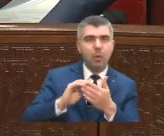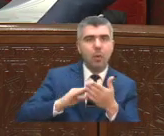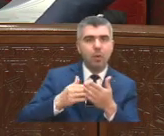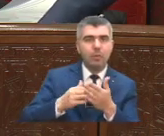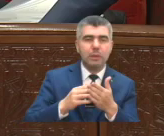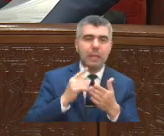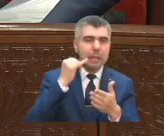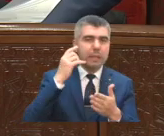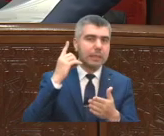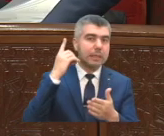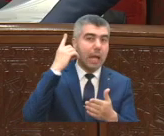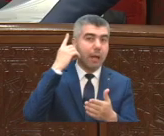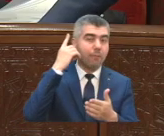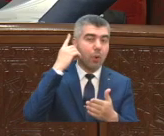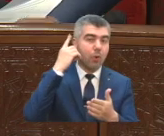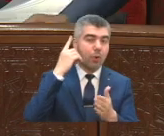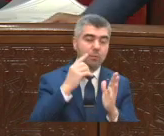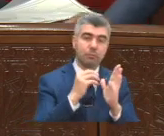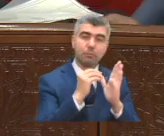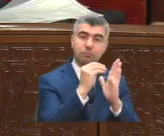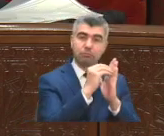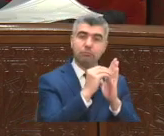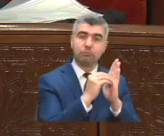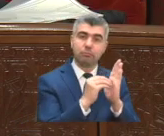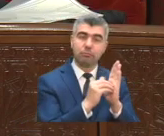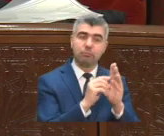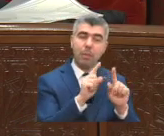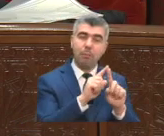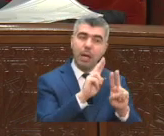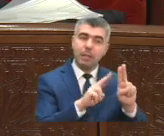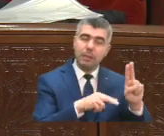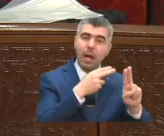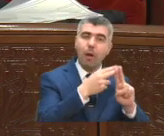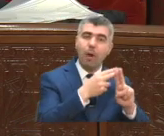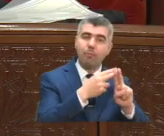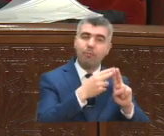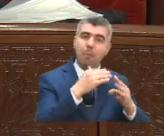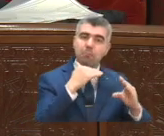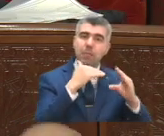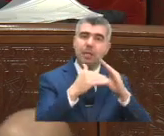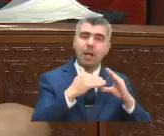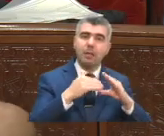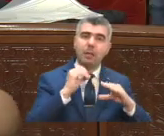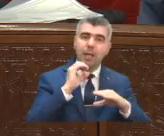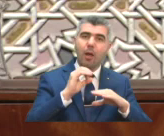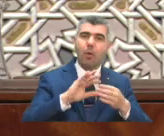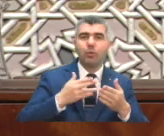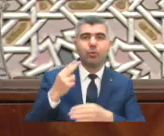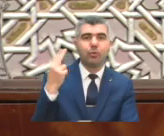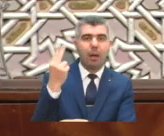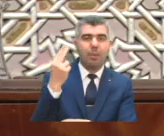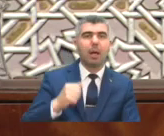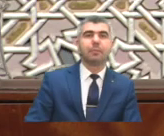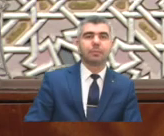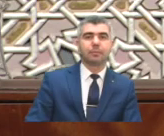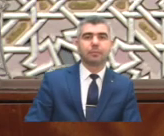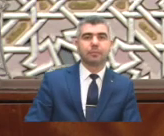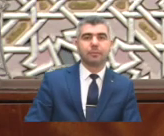فون اللي غادي يوليو يتجاوبوا مع الاداره ويوليو يتجاوبوا مع الدروس ديالهم. شكرا. شكرا سيد الوزير. تعقيب